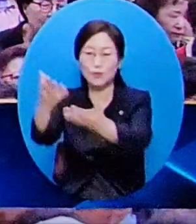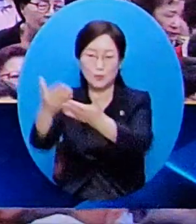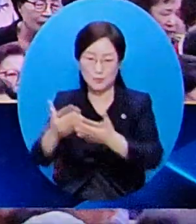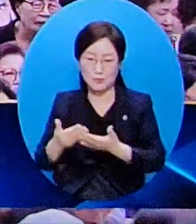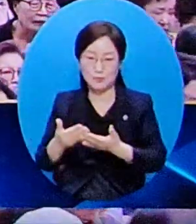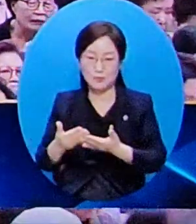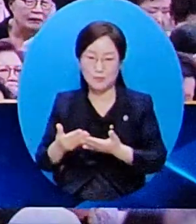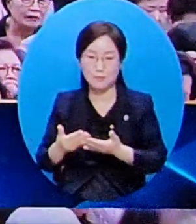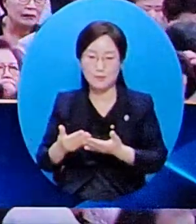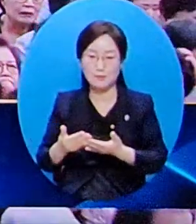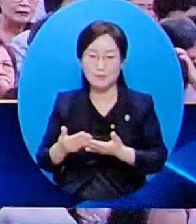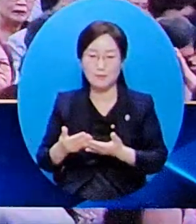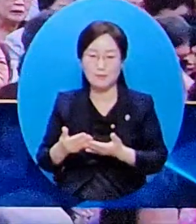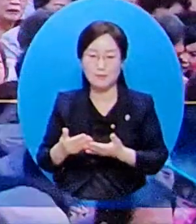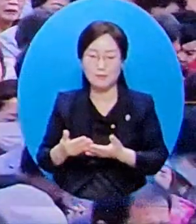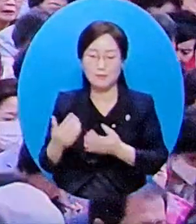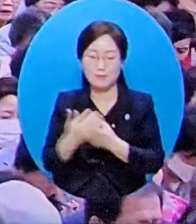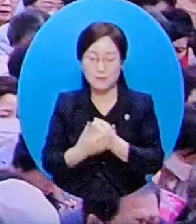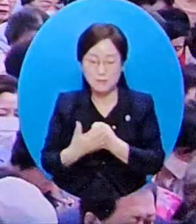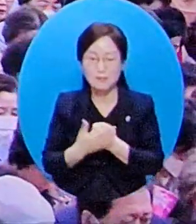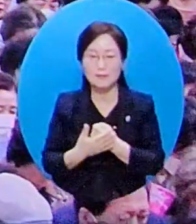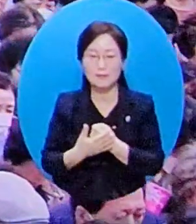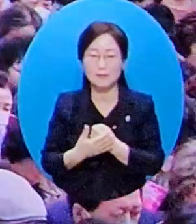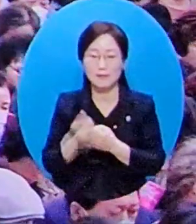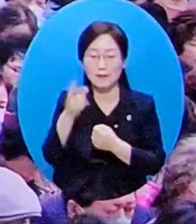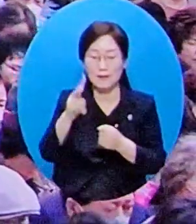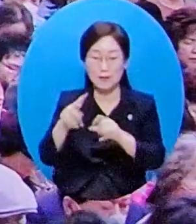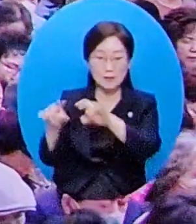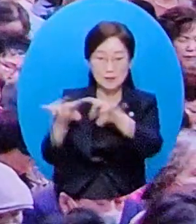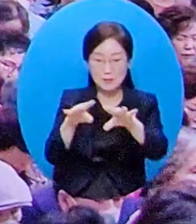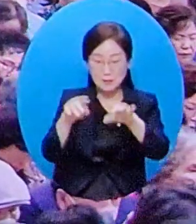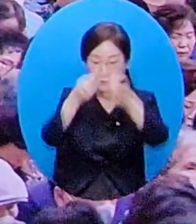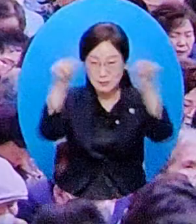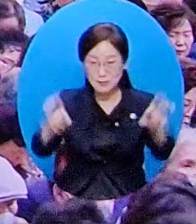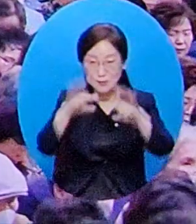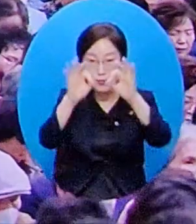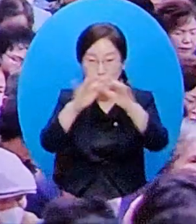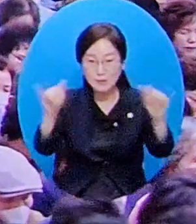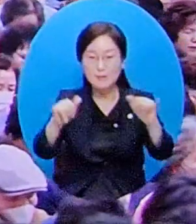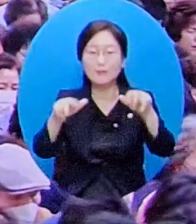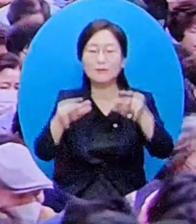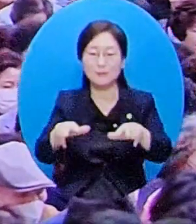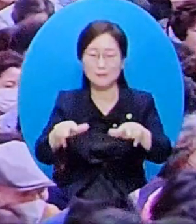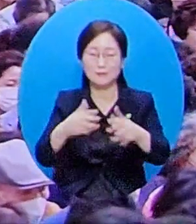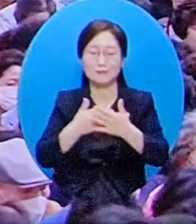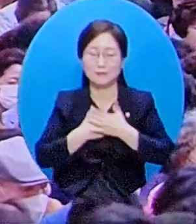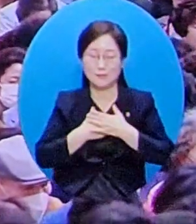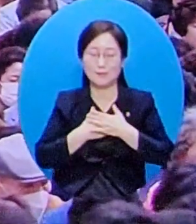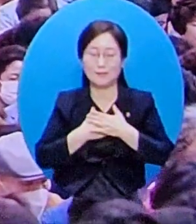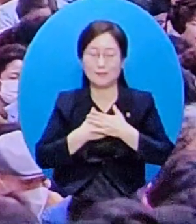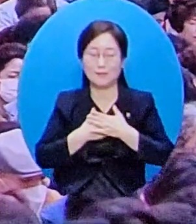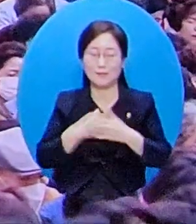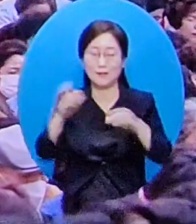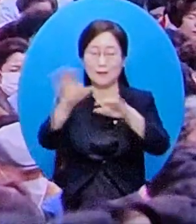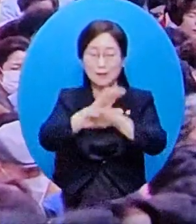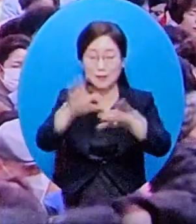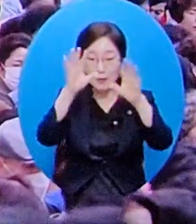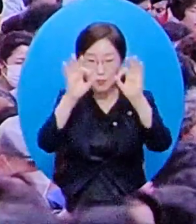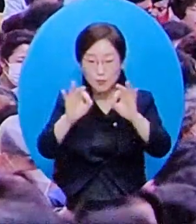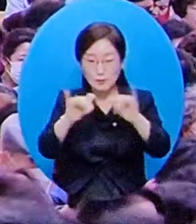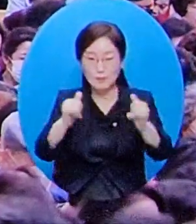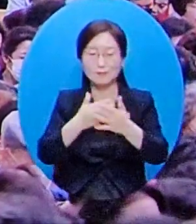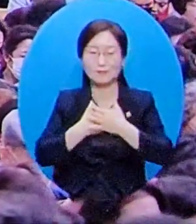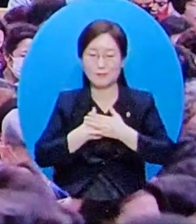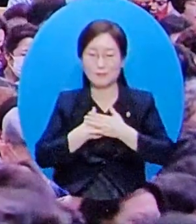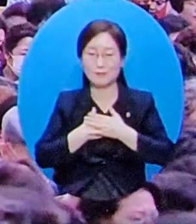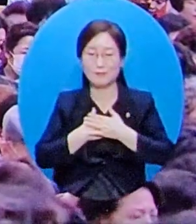바뀌는 은혜의 시간입니다. TV 생중계로 예배 보는 분들은 TV 앞에서 가슴에 손 얹으시고 인터넷 앞에서 가슴에 손